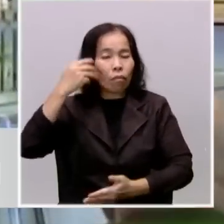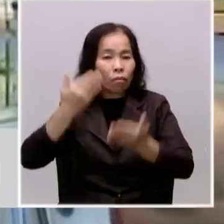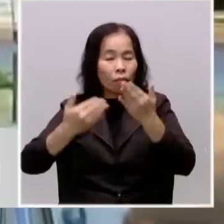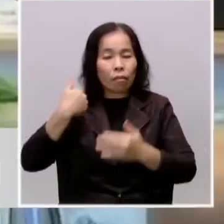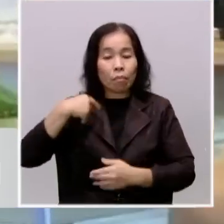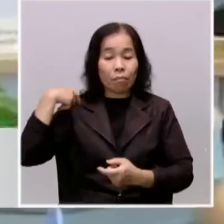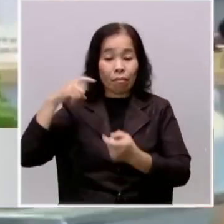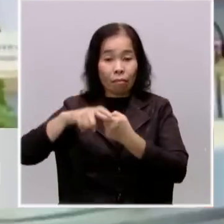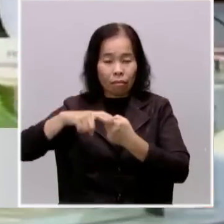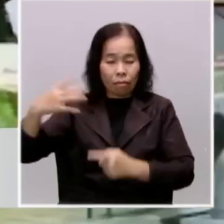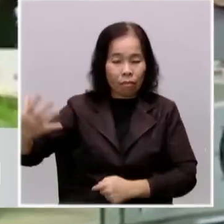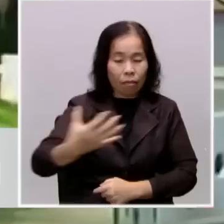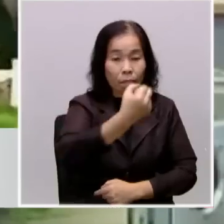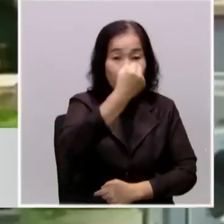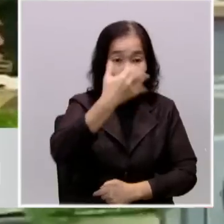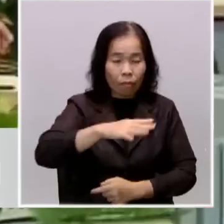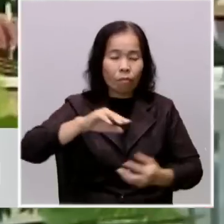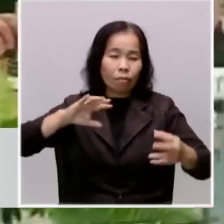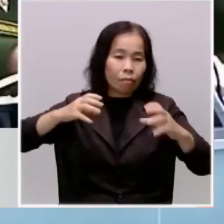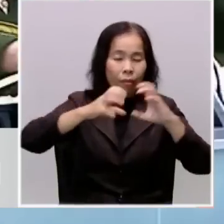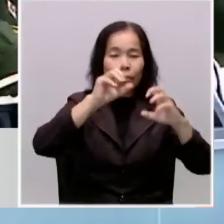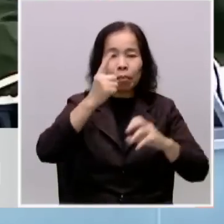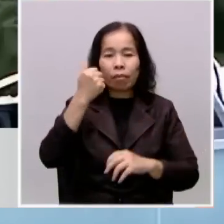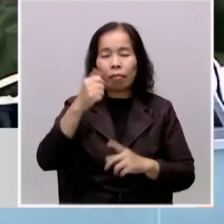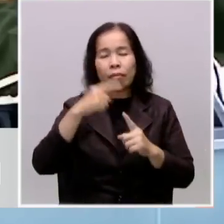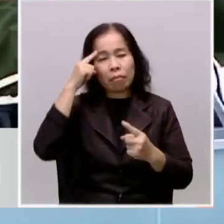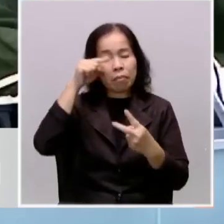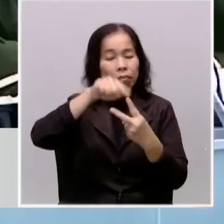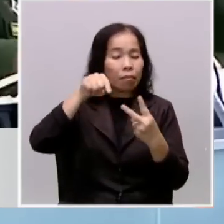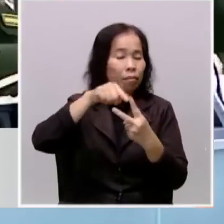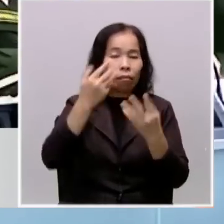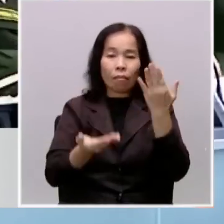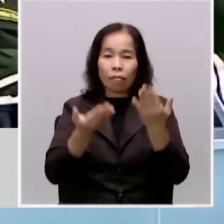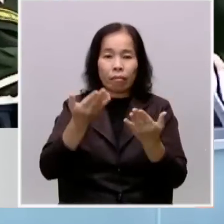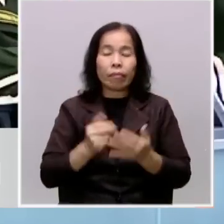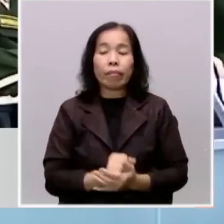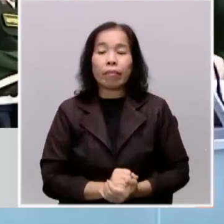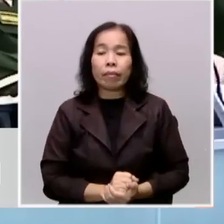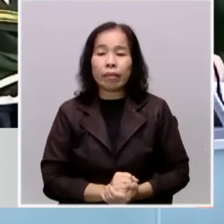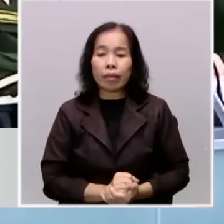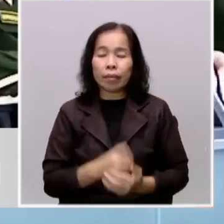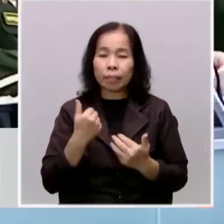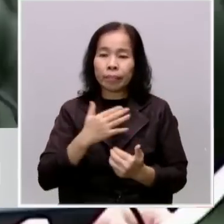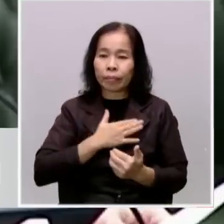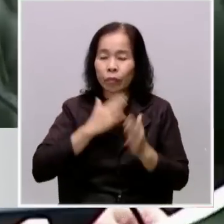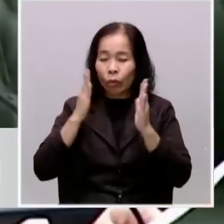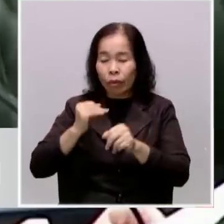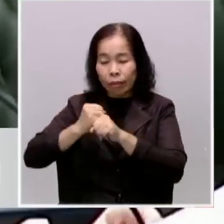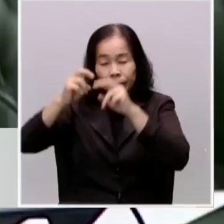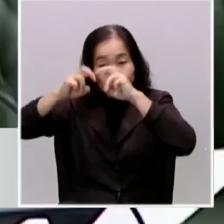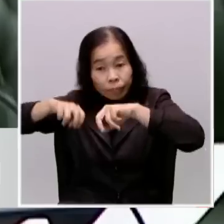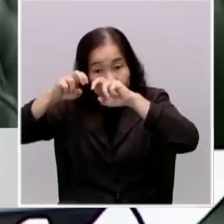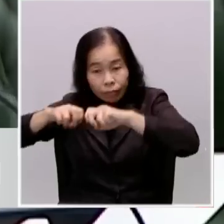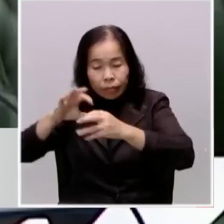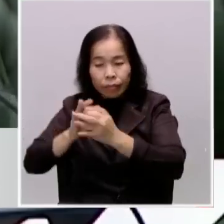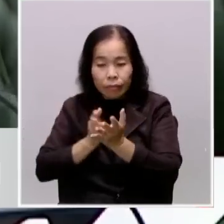แล้วก็ถูกยูเครนตีกลับมานะคะเพราะฉะนั้นเป็นไปได้ทั้งสองทางค่ะขณะที่อีกอร์โคโรเชนโกนักวิเคราะห์เกี่ยวกับปฏิบัติการทาง